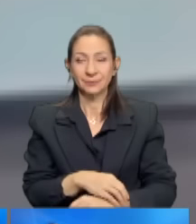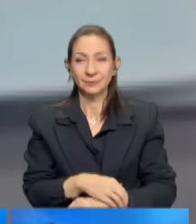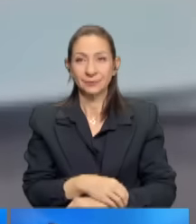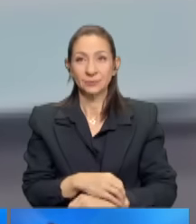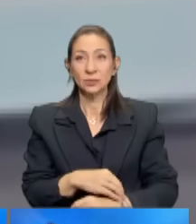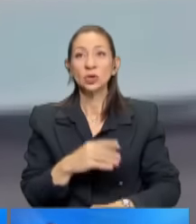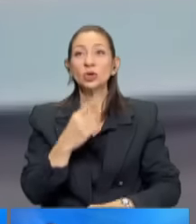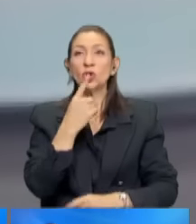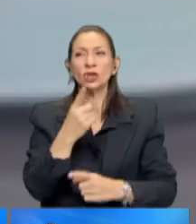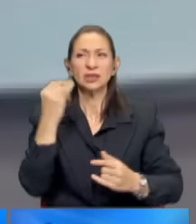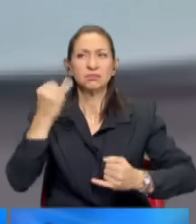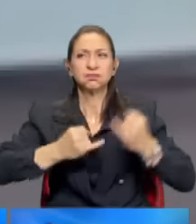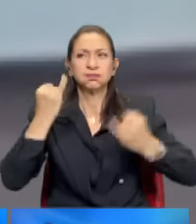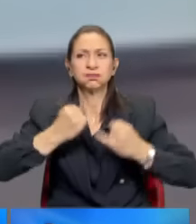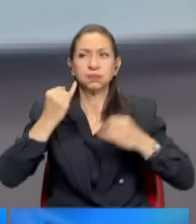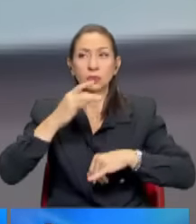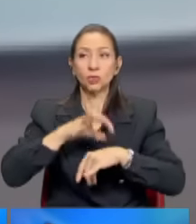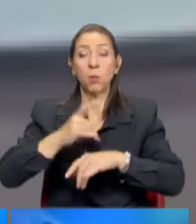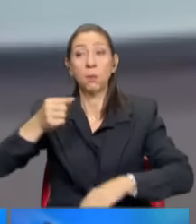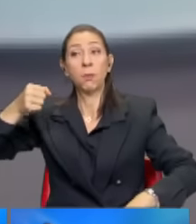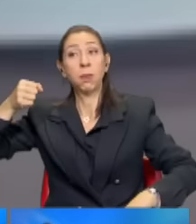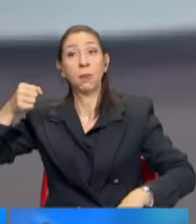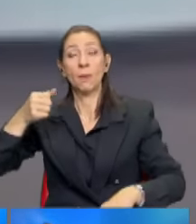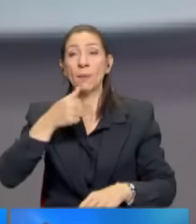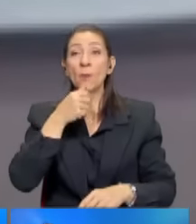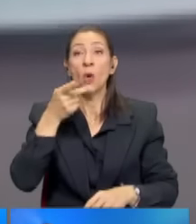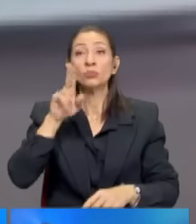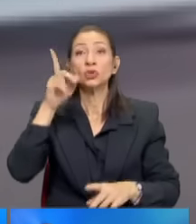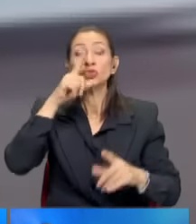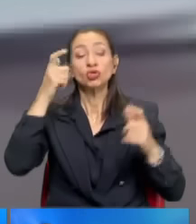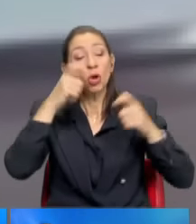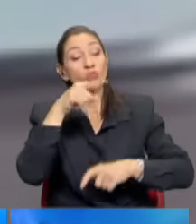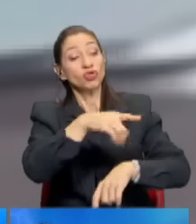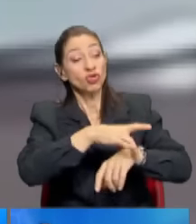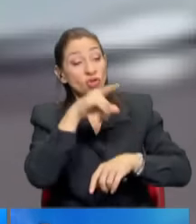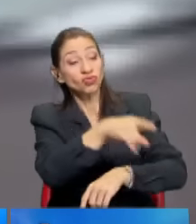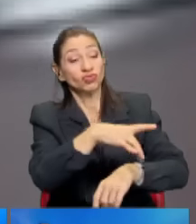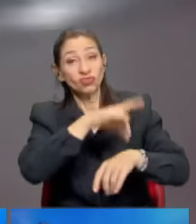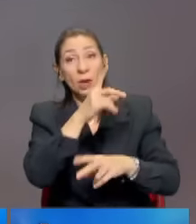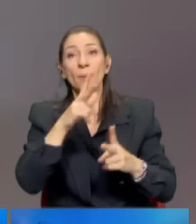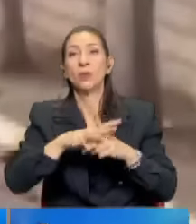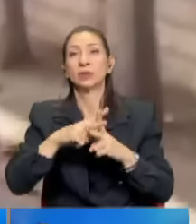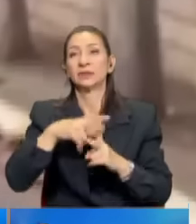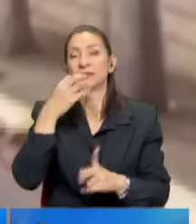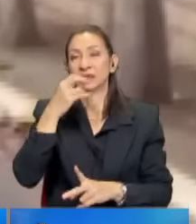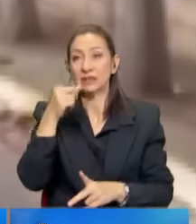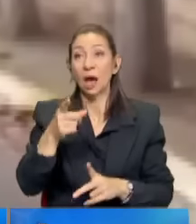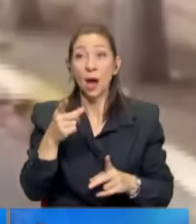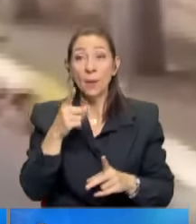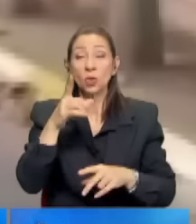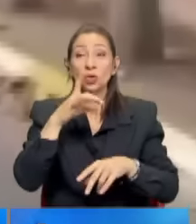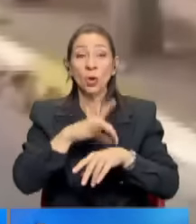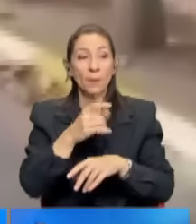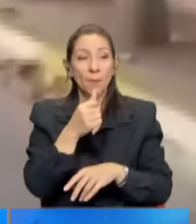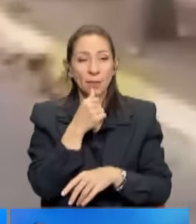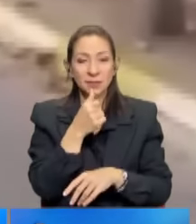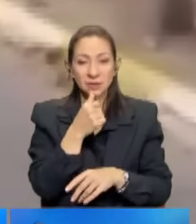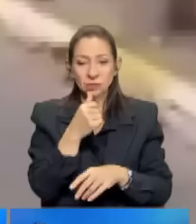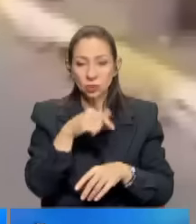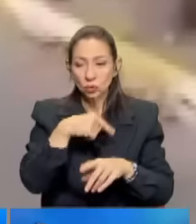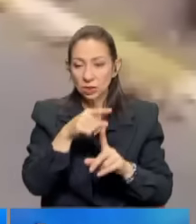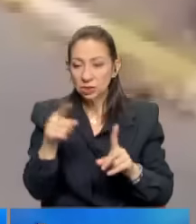sözlü tartışmaya girdiği doktar yumruk attı babasının ölümünden sorumlu tuttuğunu söyledi emniyetteki ifadesinde Ancak o doktorun babasının